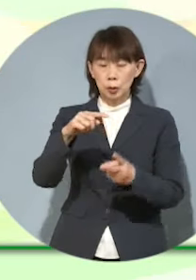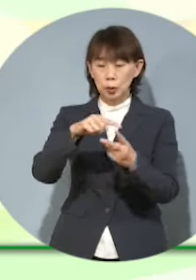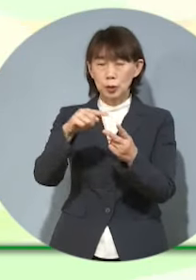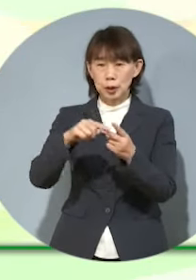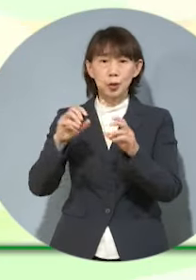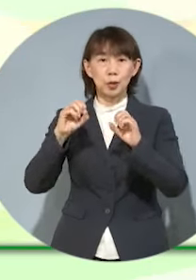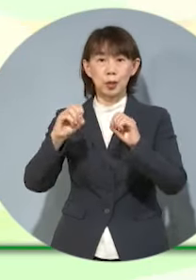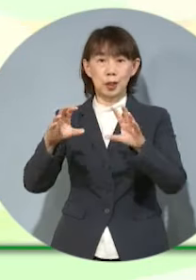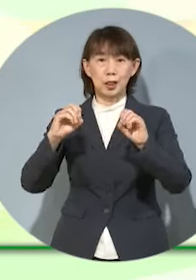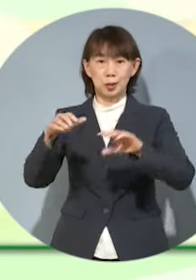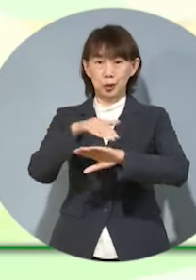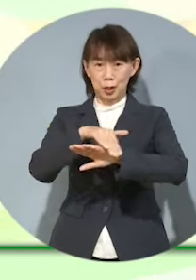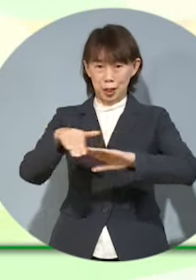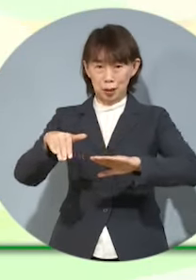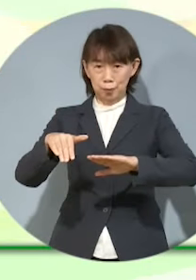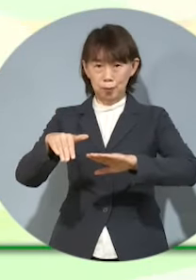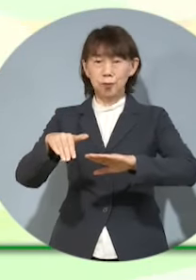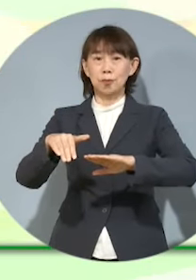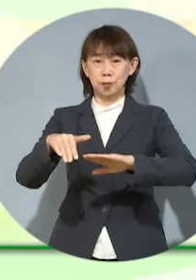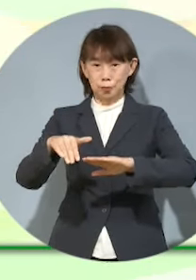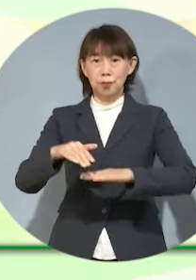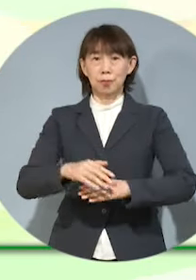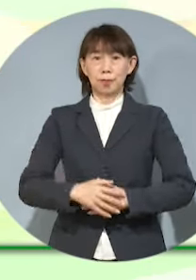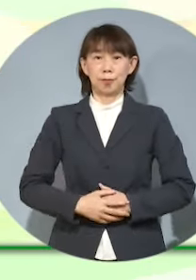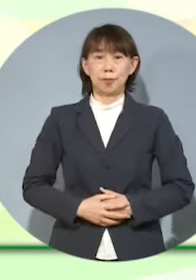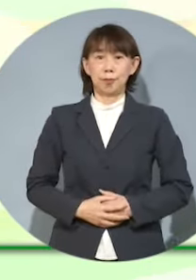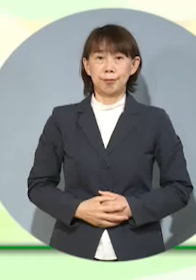けるとしています。